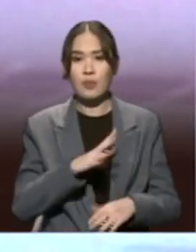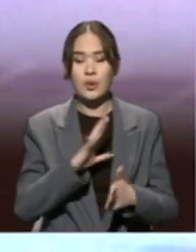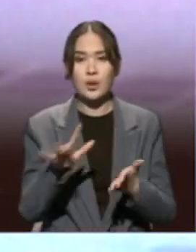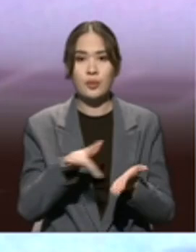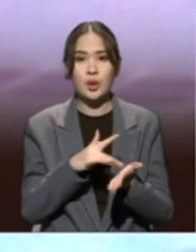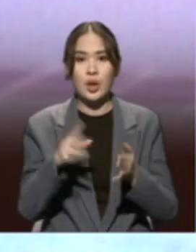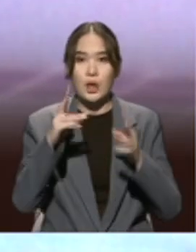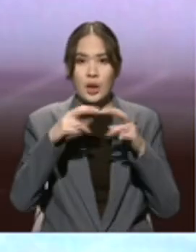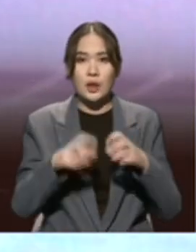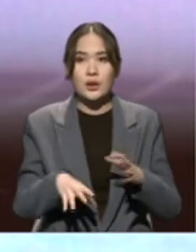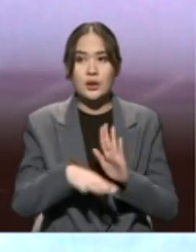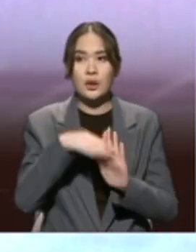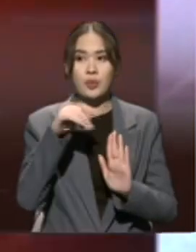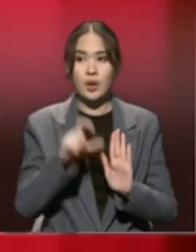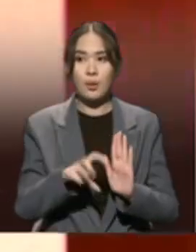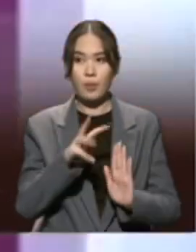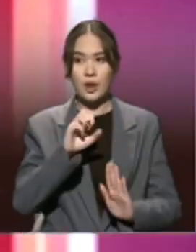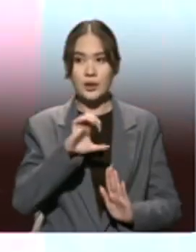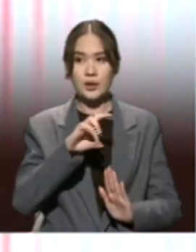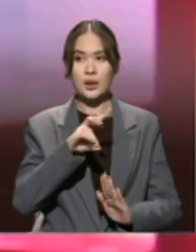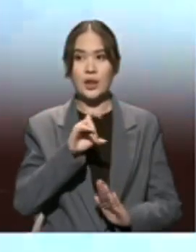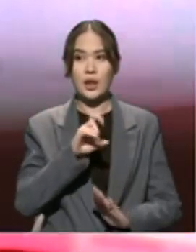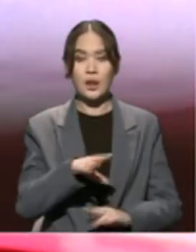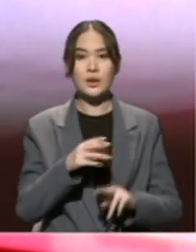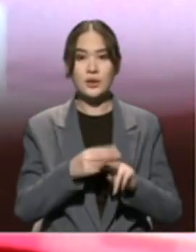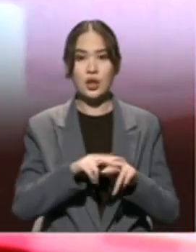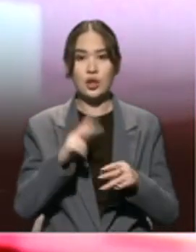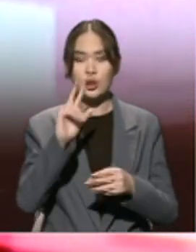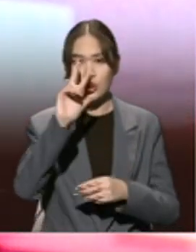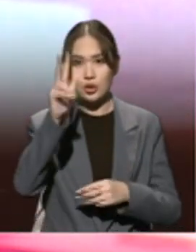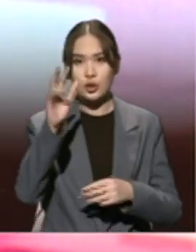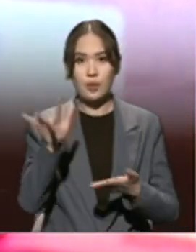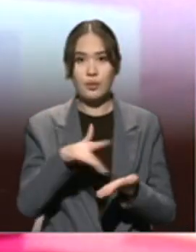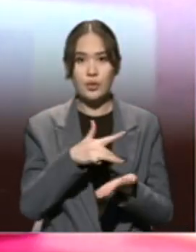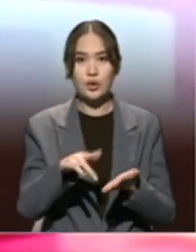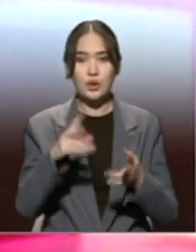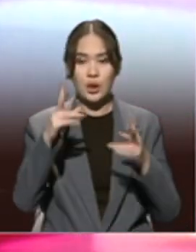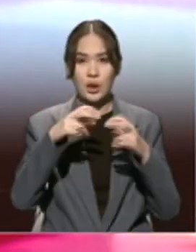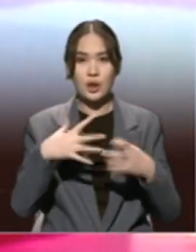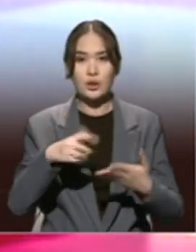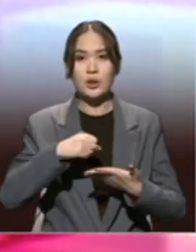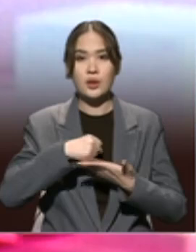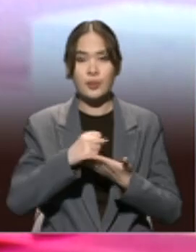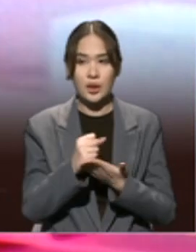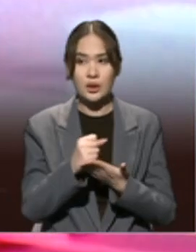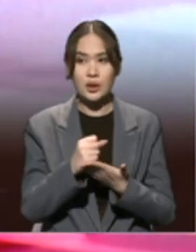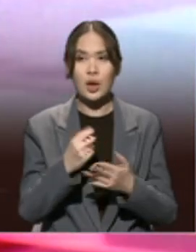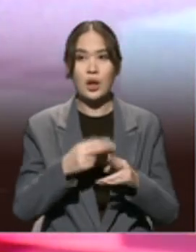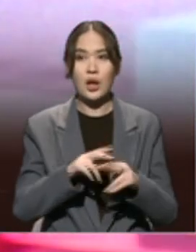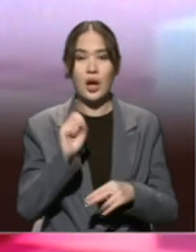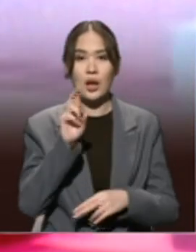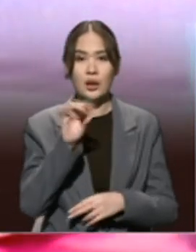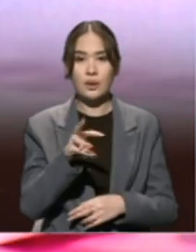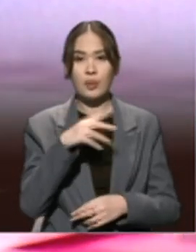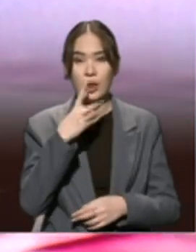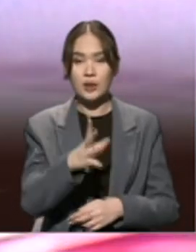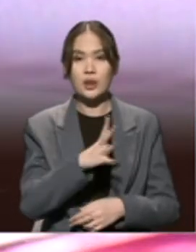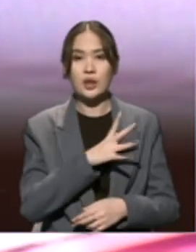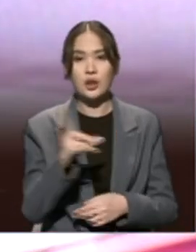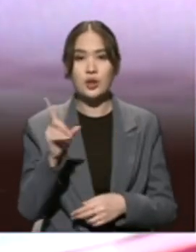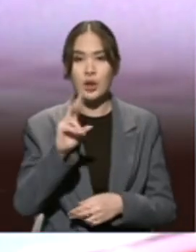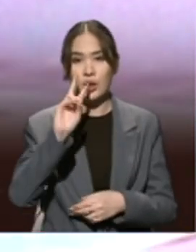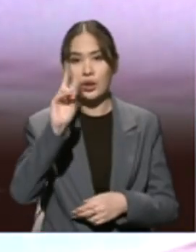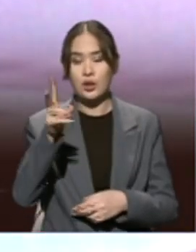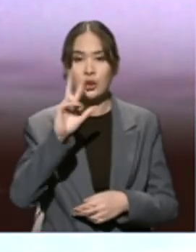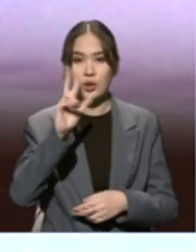қаралды, депутаттар, мәслихаттың депутаттары қаланың 3 жылдық бюджетін қарап бекітті. Сонда әкім айтады,